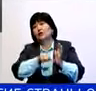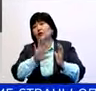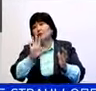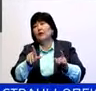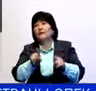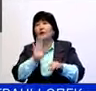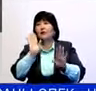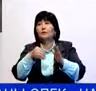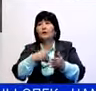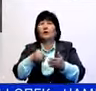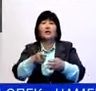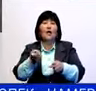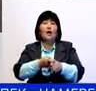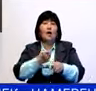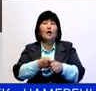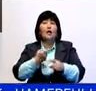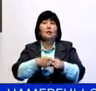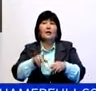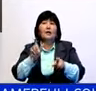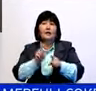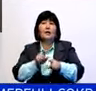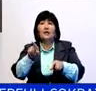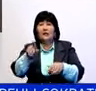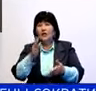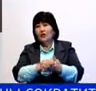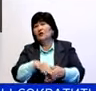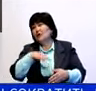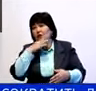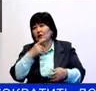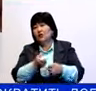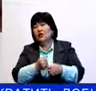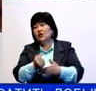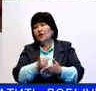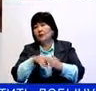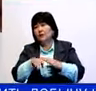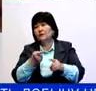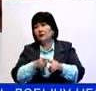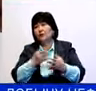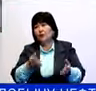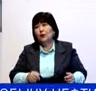Высокий спрос был на картофель. По словам специалистов, в фонде имеется достаточный запас данного продукта.